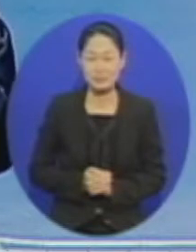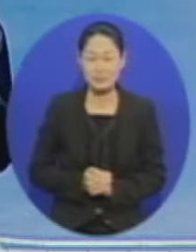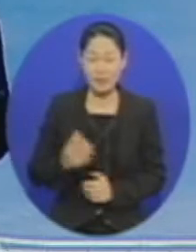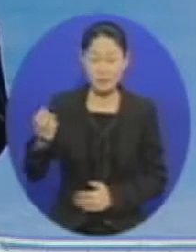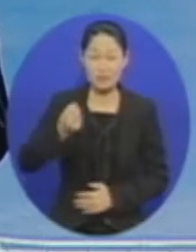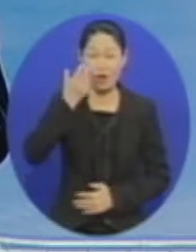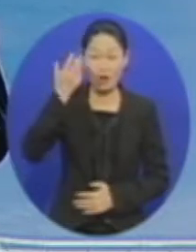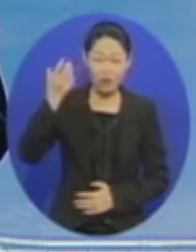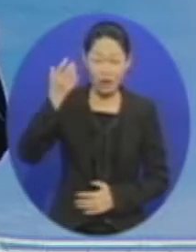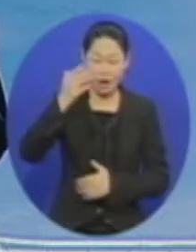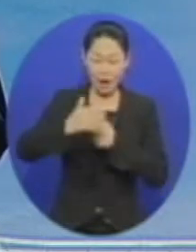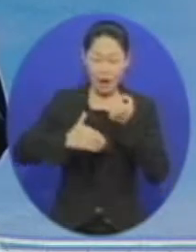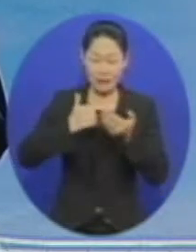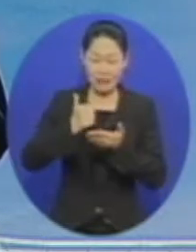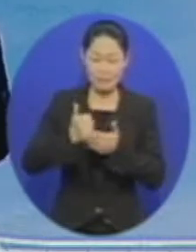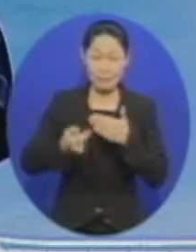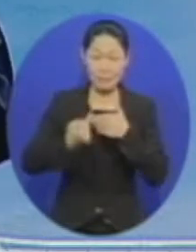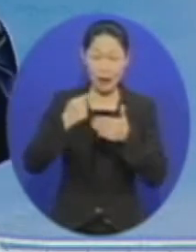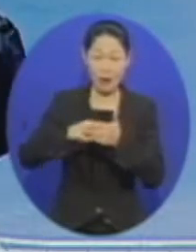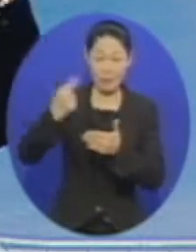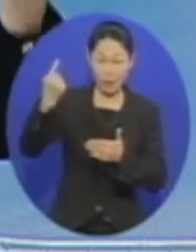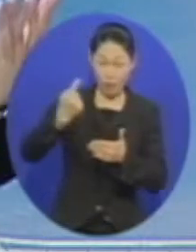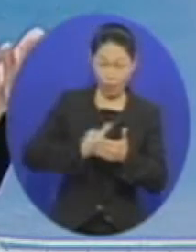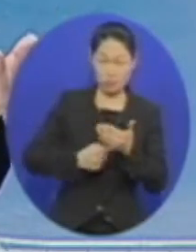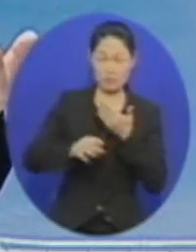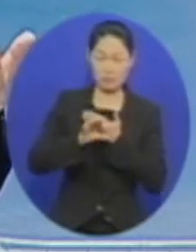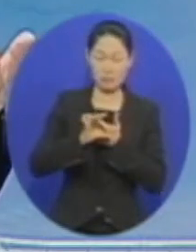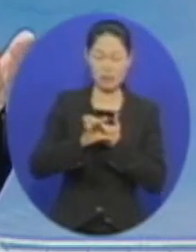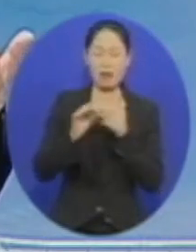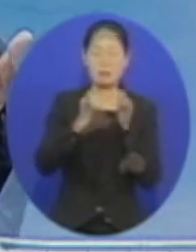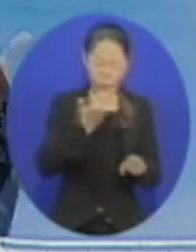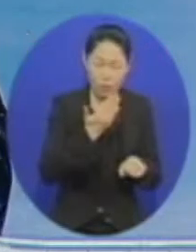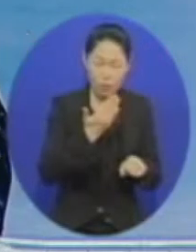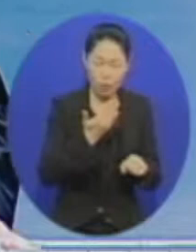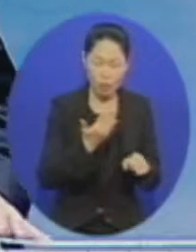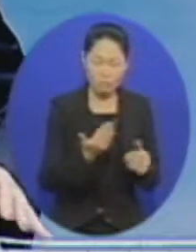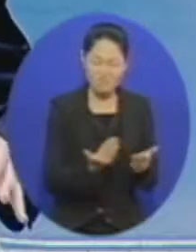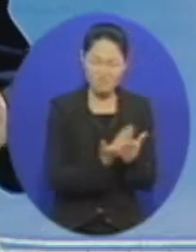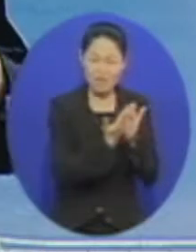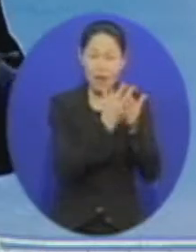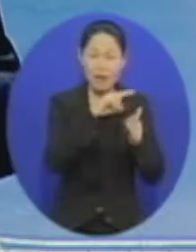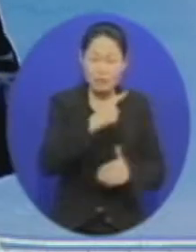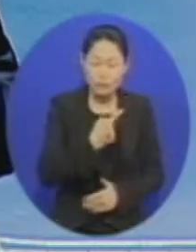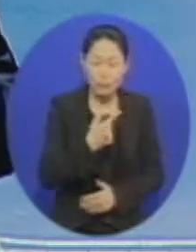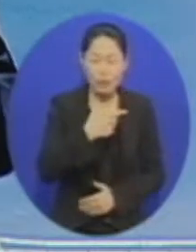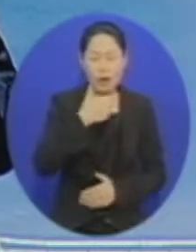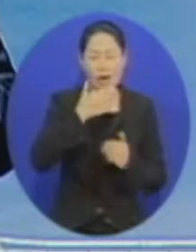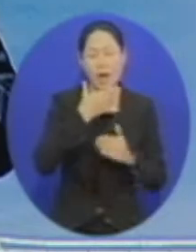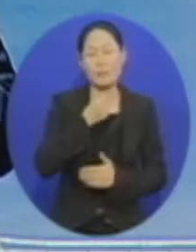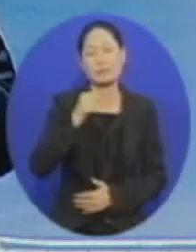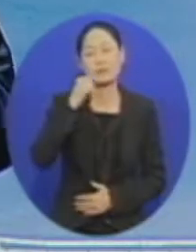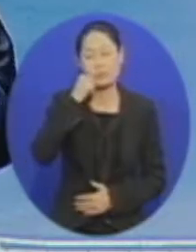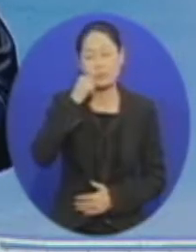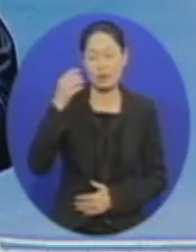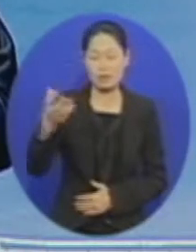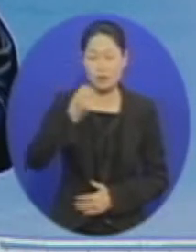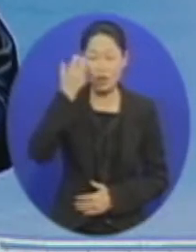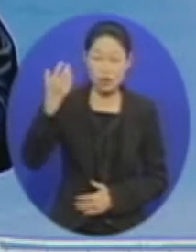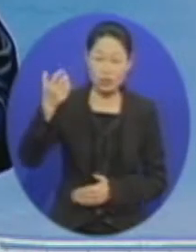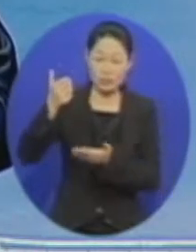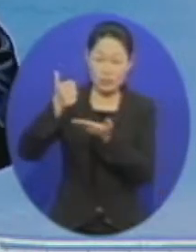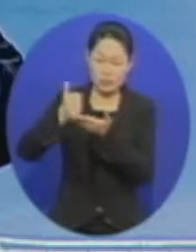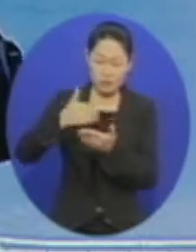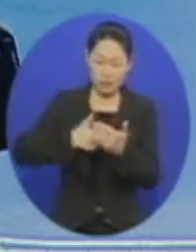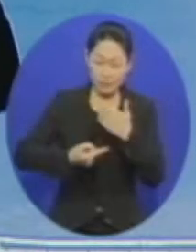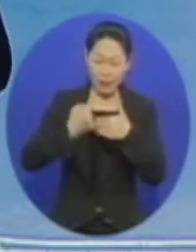성령 하나님이 내 맘에 오심 연 사람은 완전히 달라져요 성령님께서 내 마음에